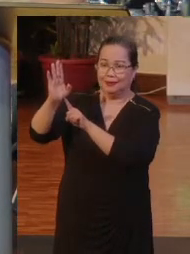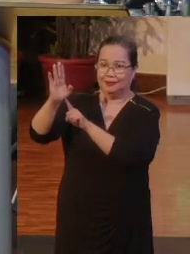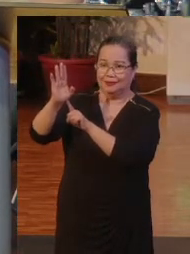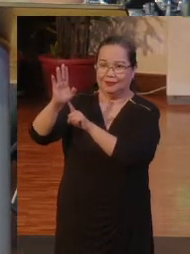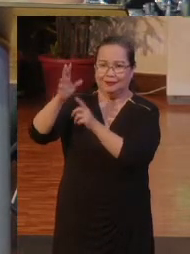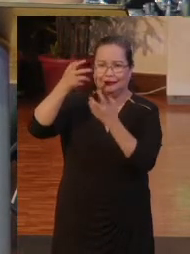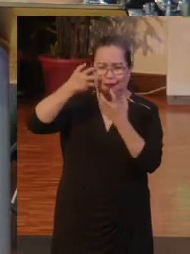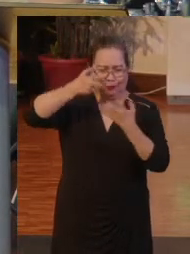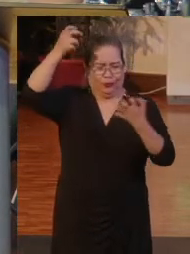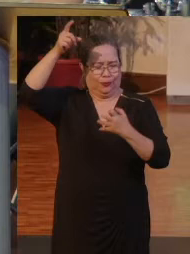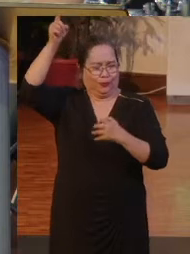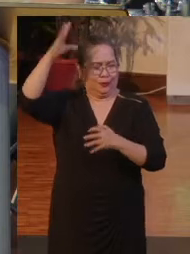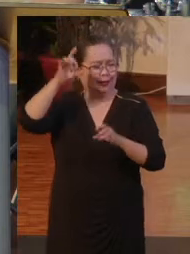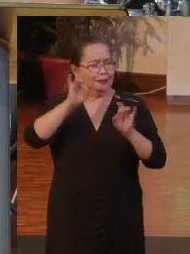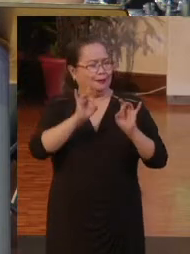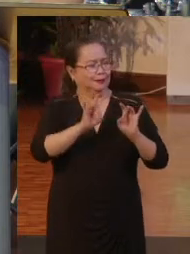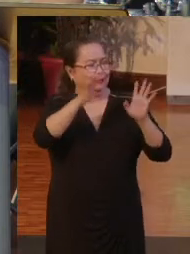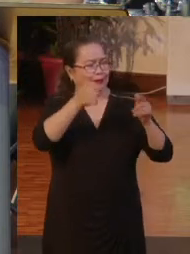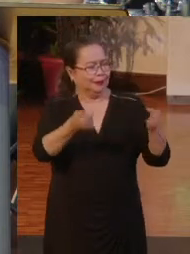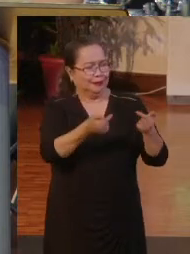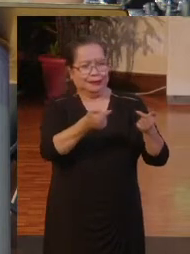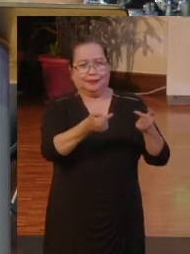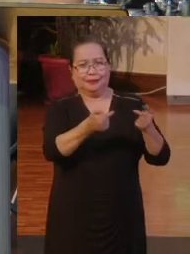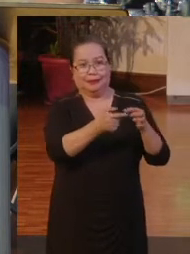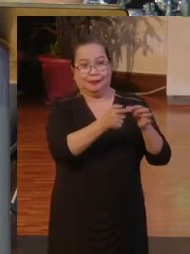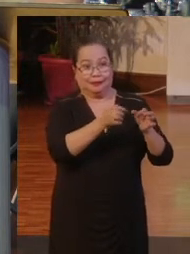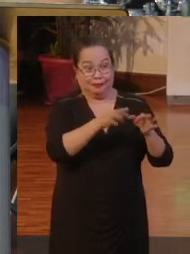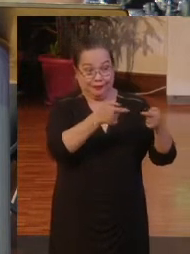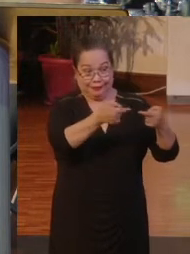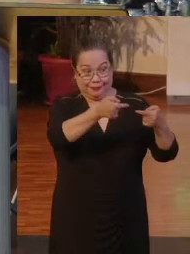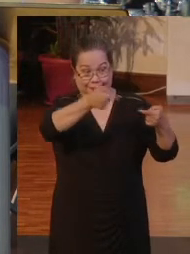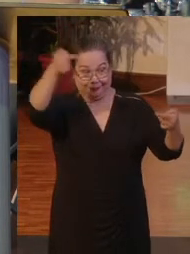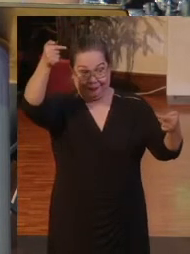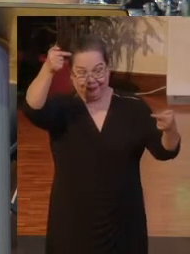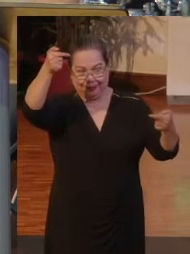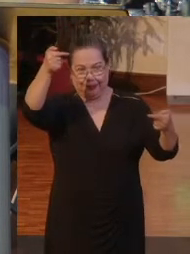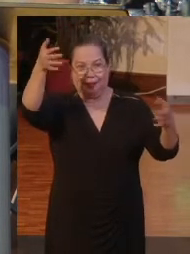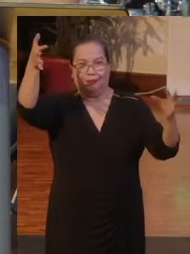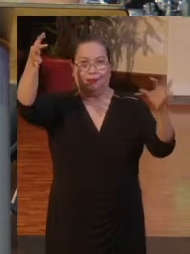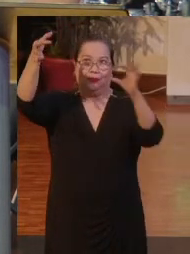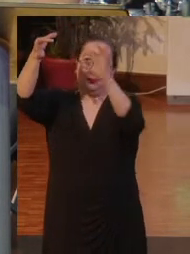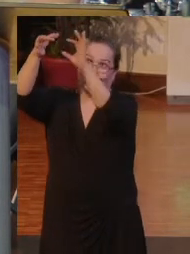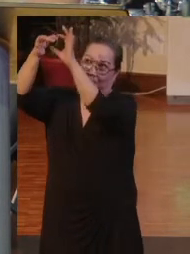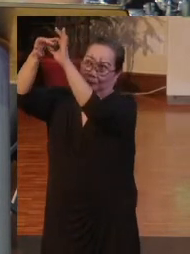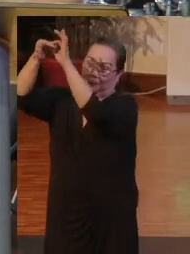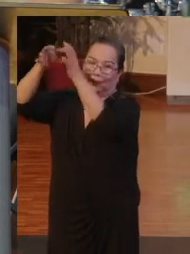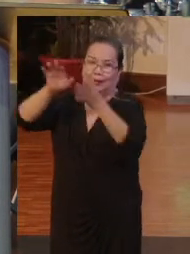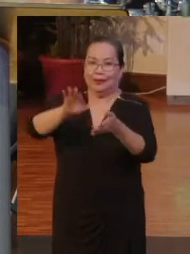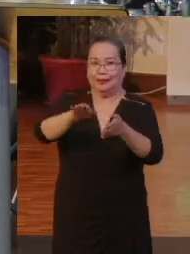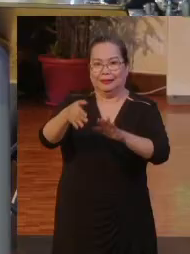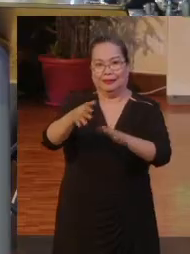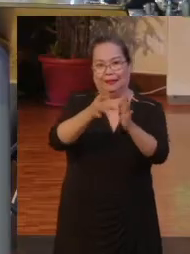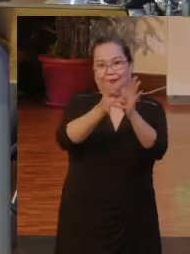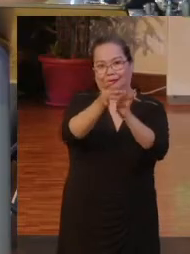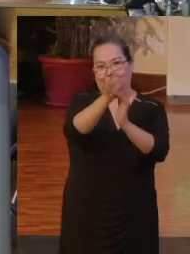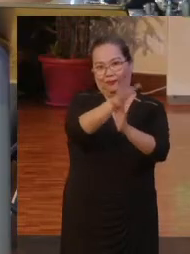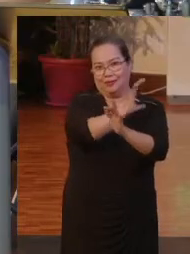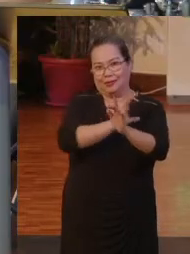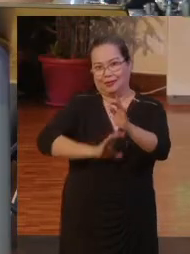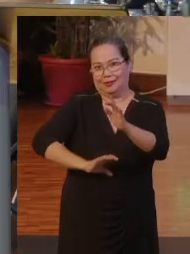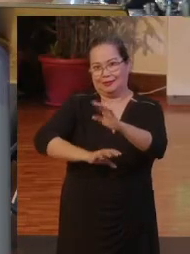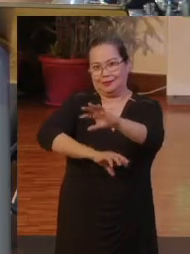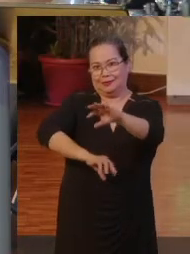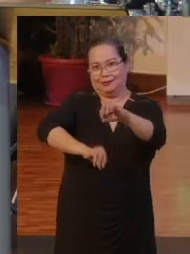wrath of God? For if while we were enemies, we were reconciled to God by the death of His Son, how